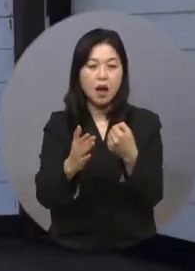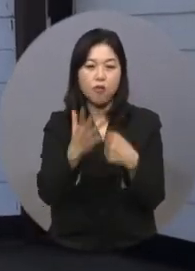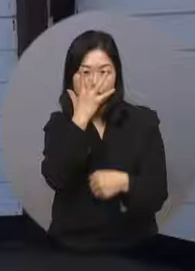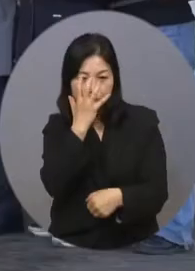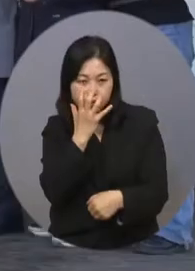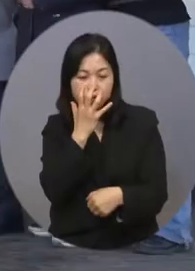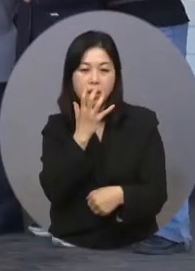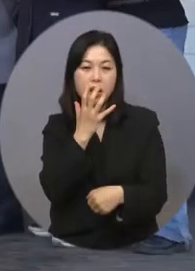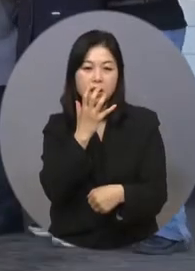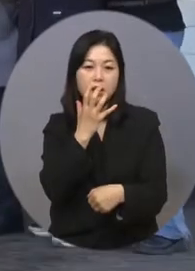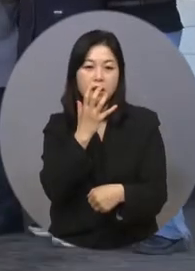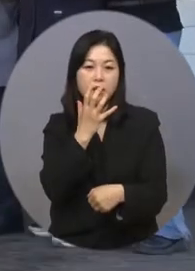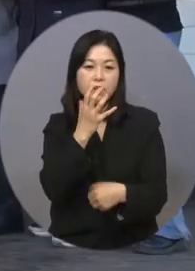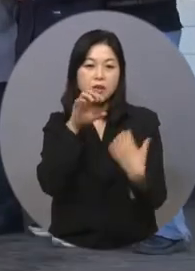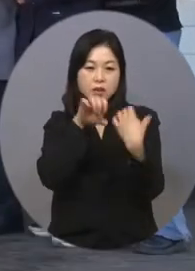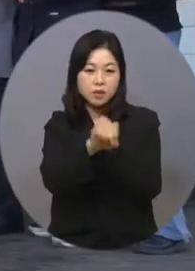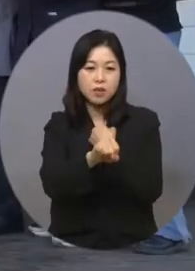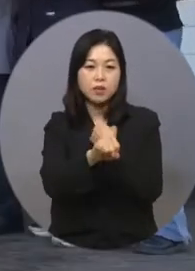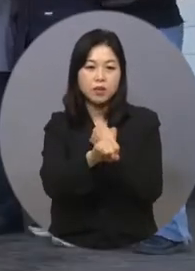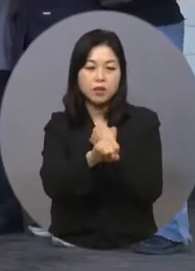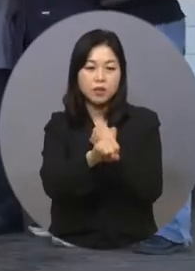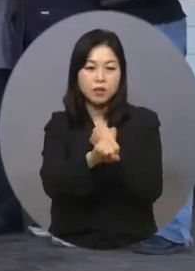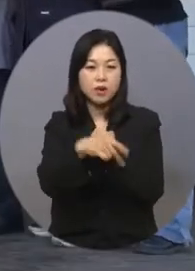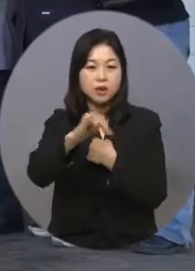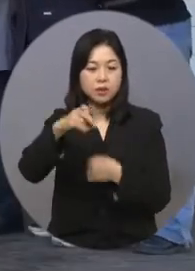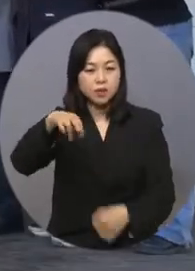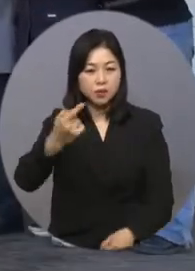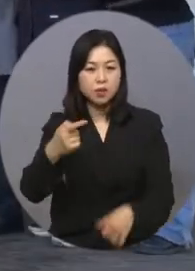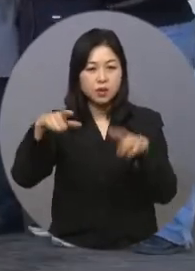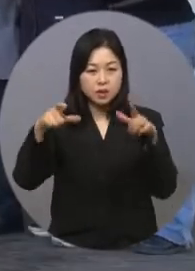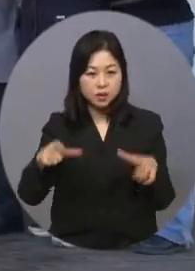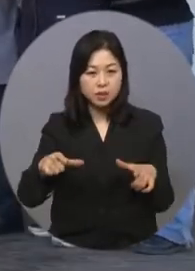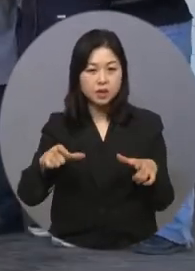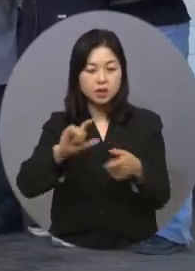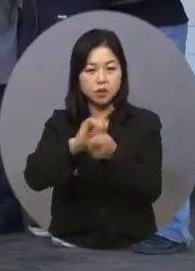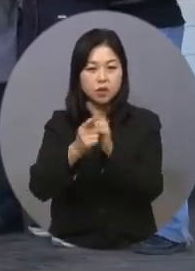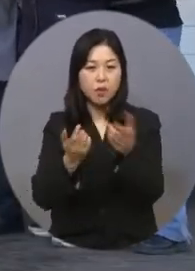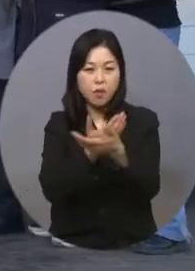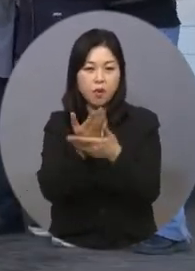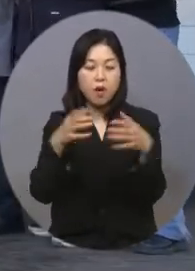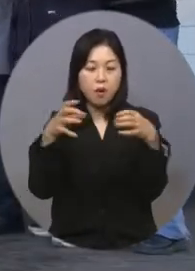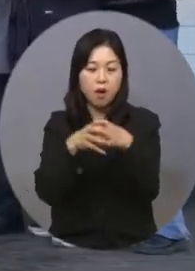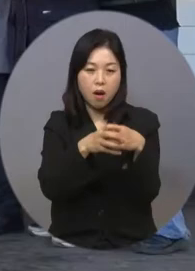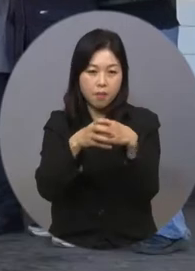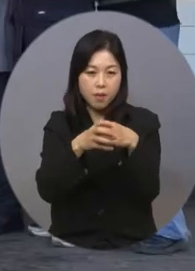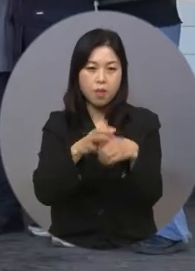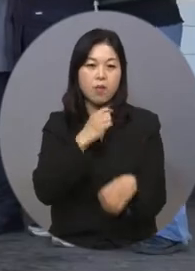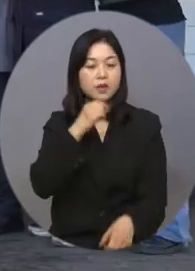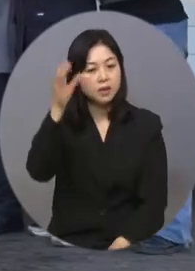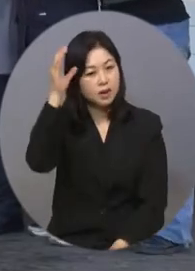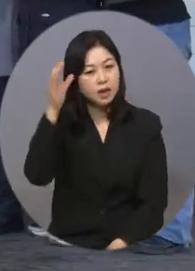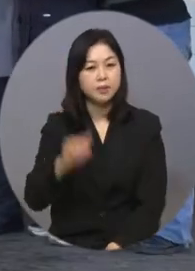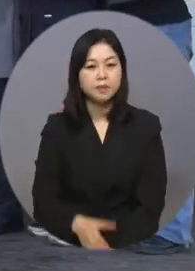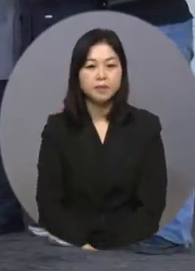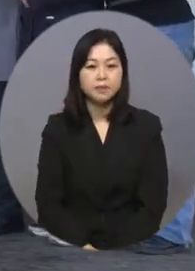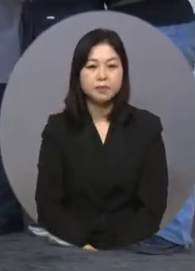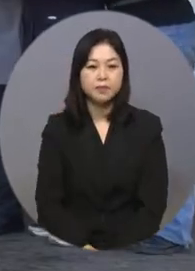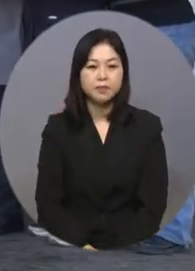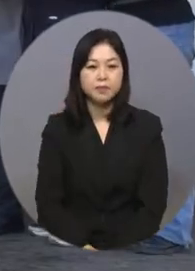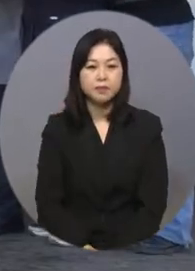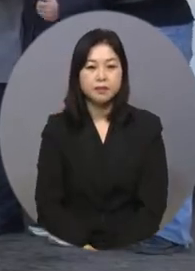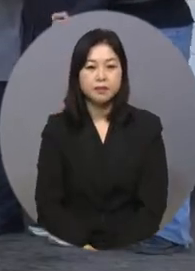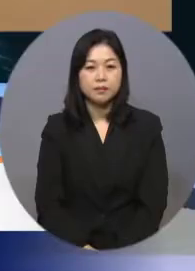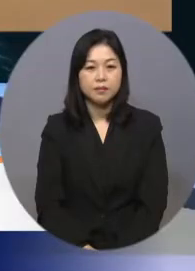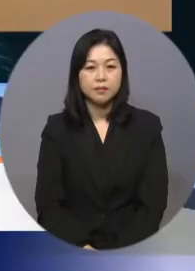극복하고 삽시도 주민들이 함께 어울리며 정을 나누고 화합하는 장이 되길 기대합니다. 복지TV 뉴스 조은비입니다.